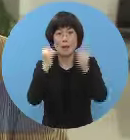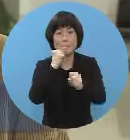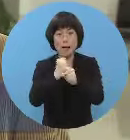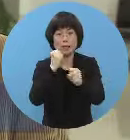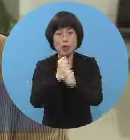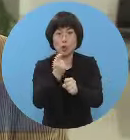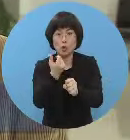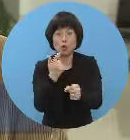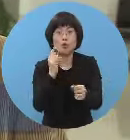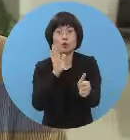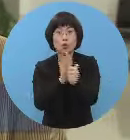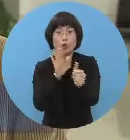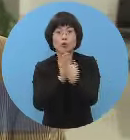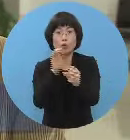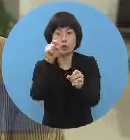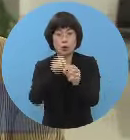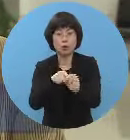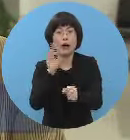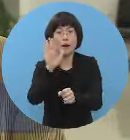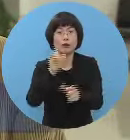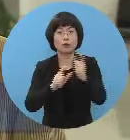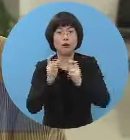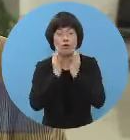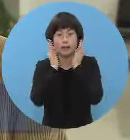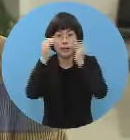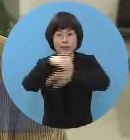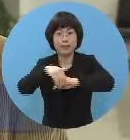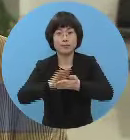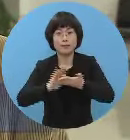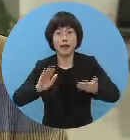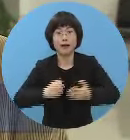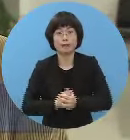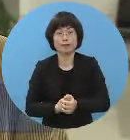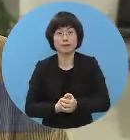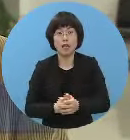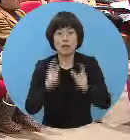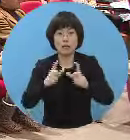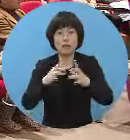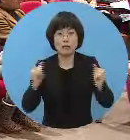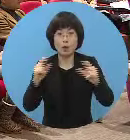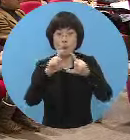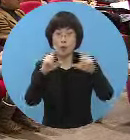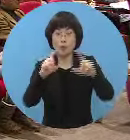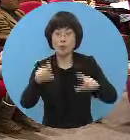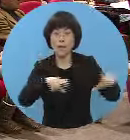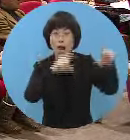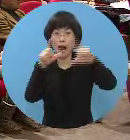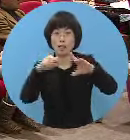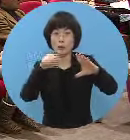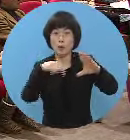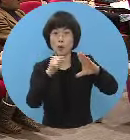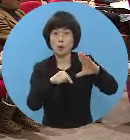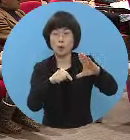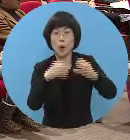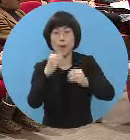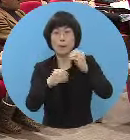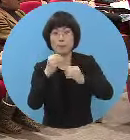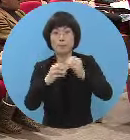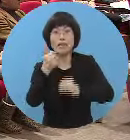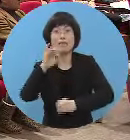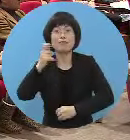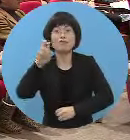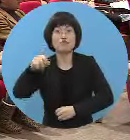데 다소나마 기여할 수 있도록 앞으로 최선의 노력을 다하겠습니다. 도민들의 일상 속으로 찾아온